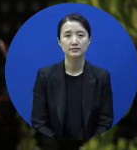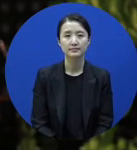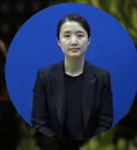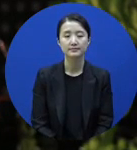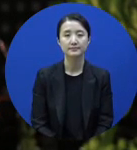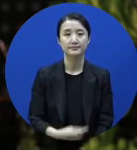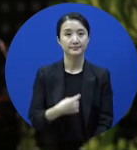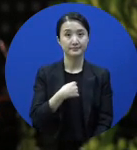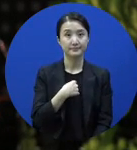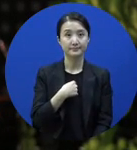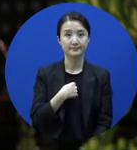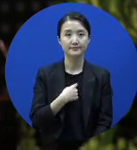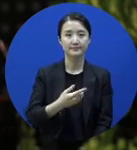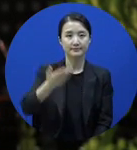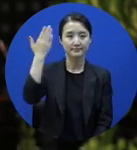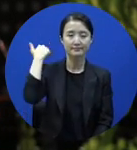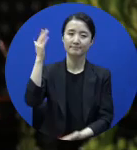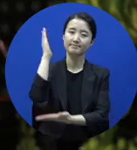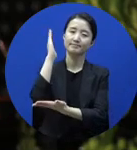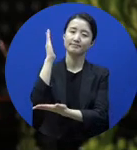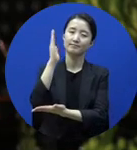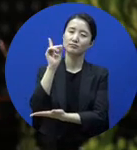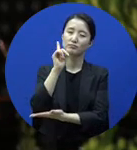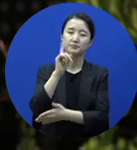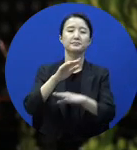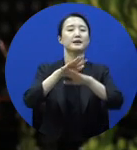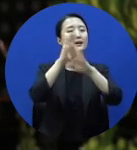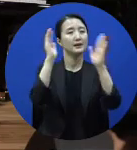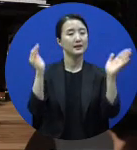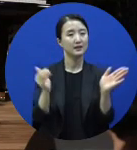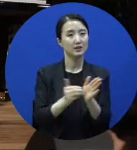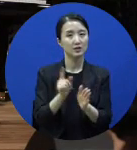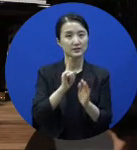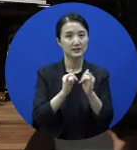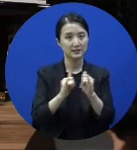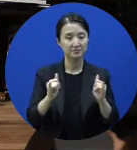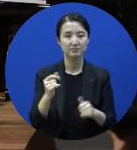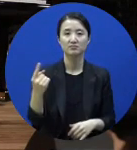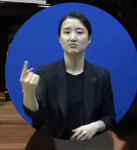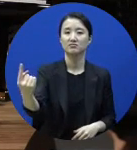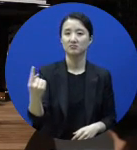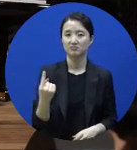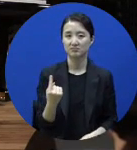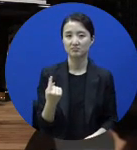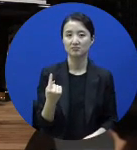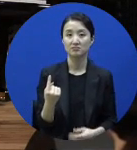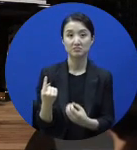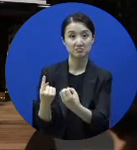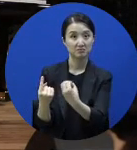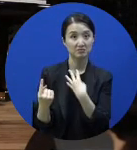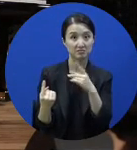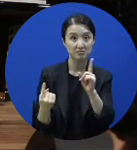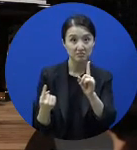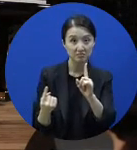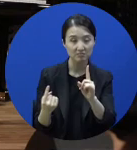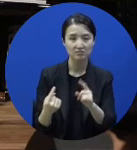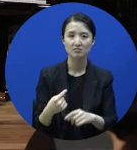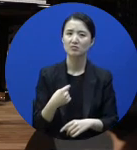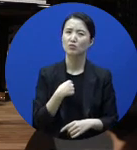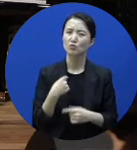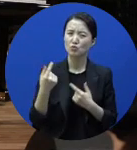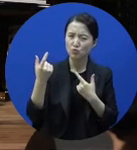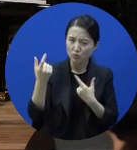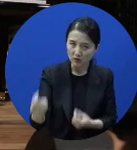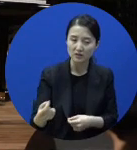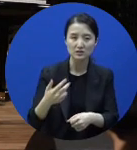하고 나서 끝났는데 한 분이 이제 찾아오셨어요. 자기도 7년 전에 지금 홍 소장이 하고 있는 동일한 걸